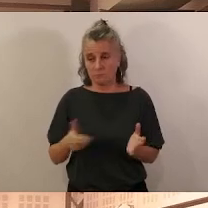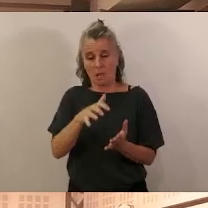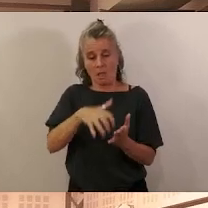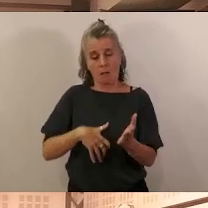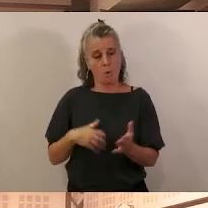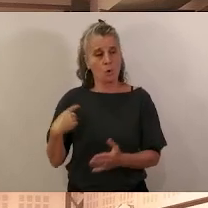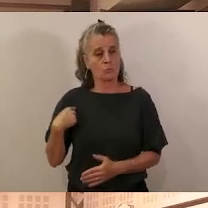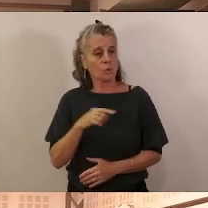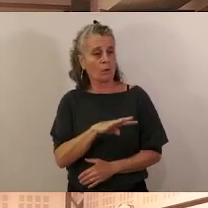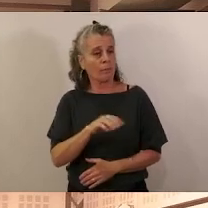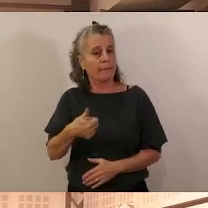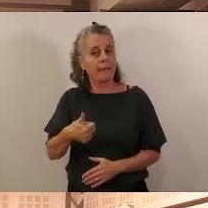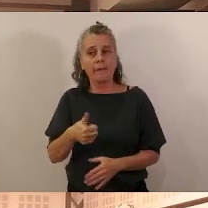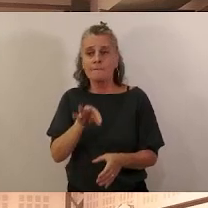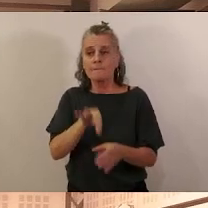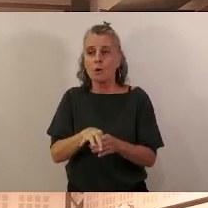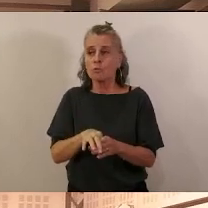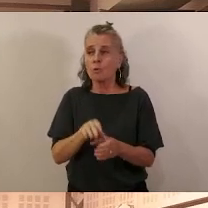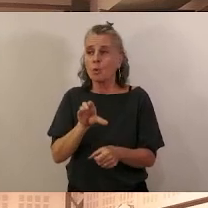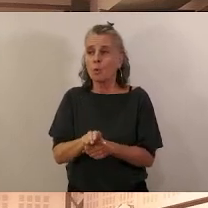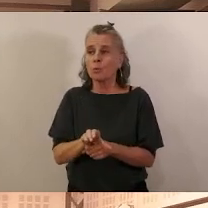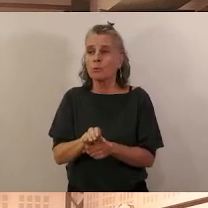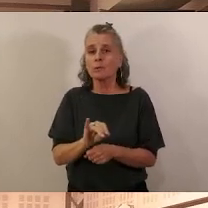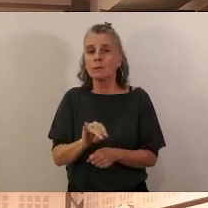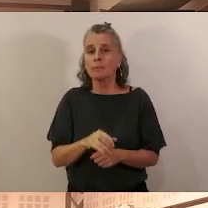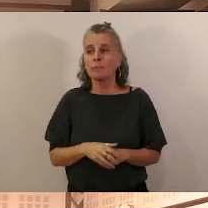41. Y a-t-il des contre?